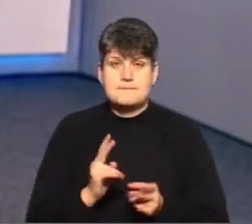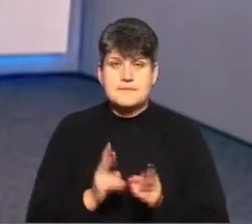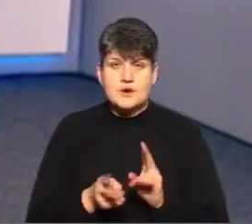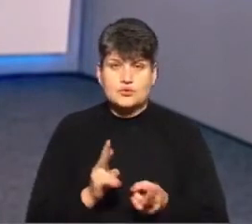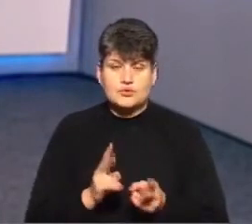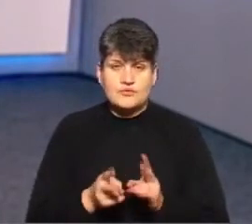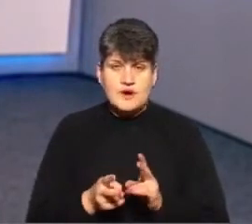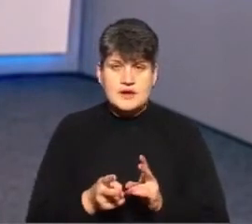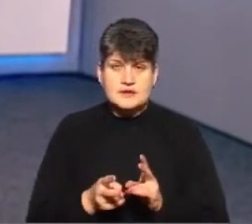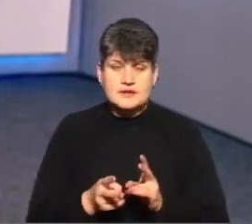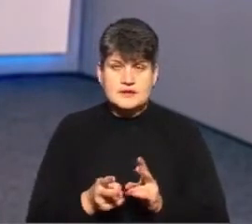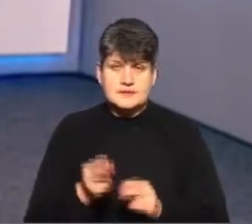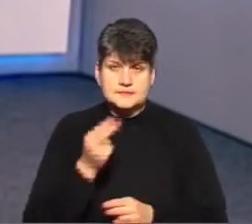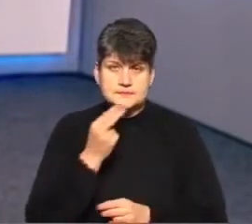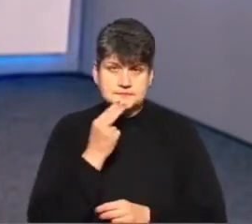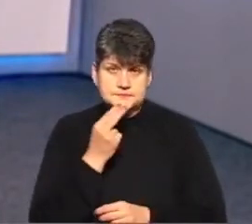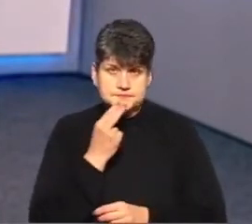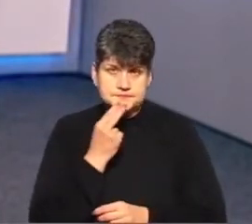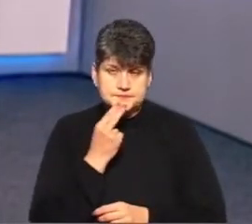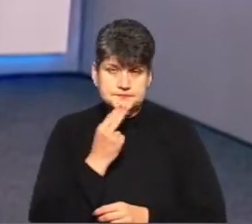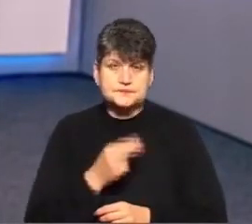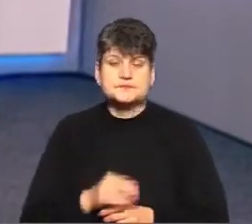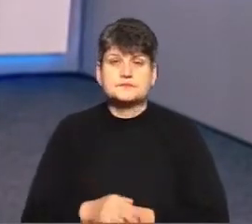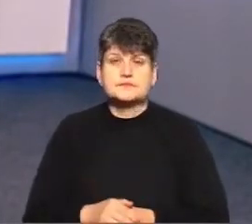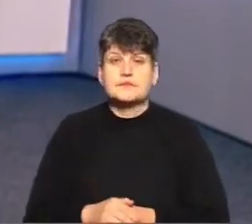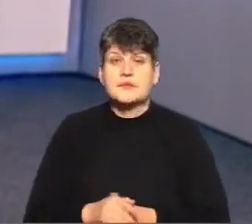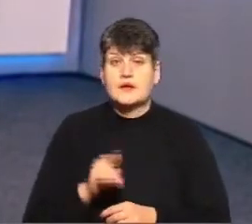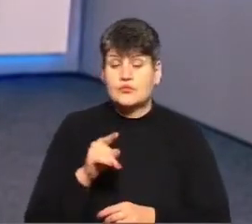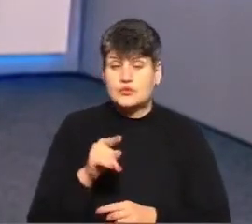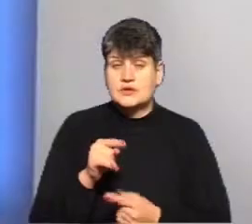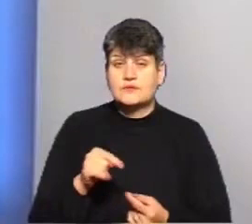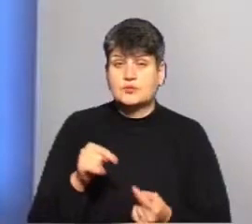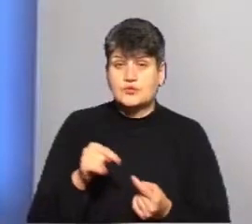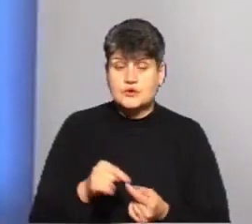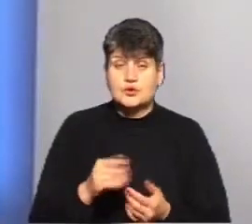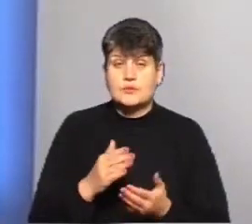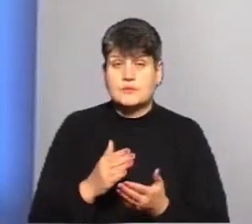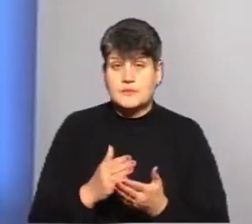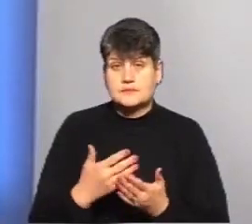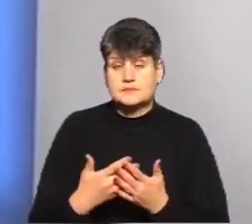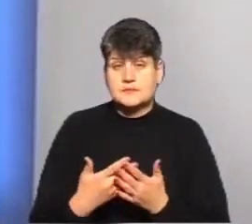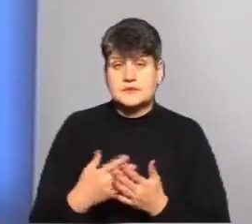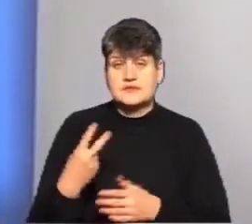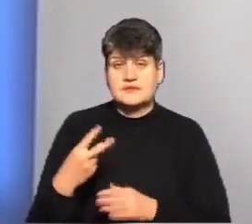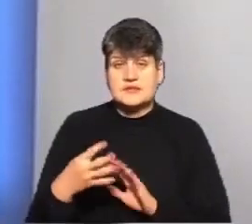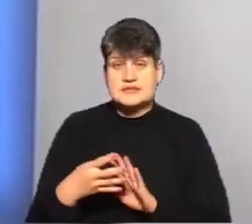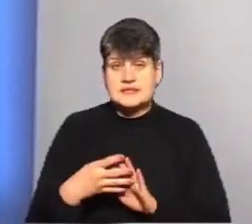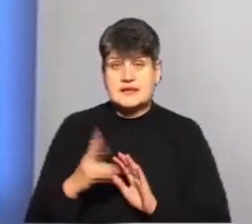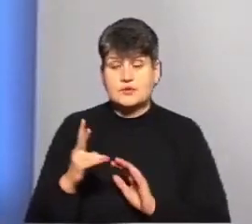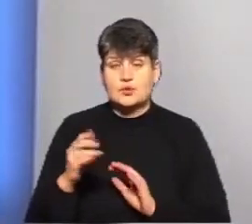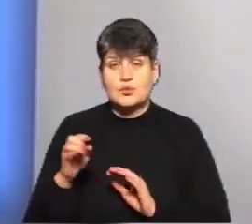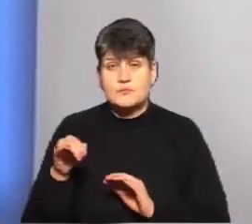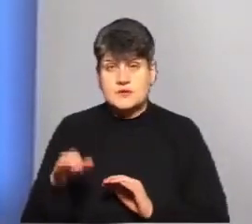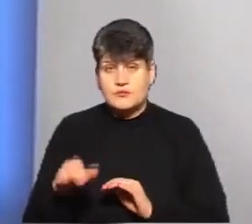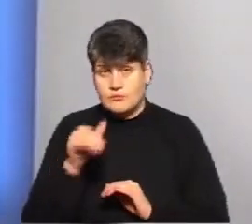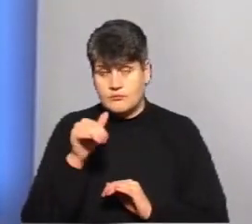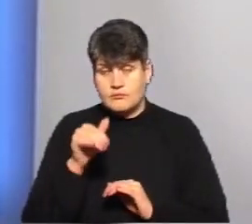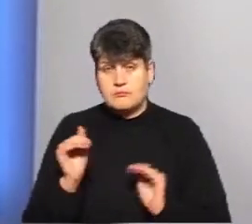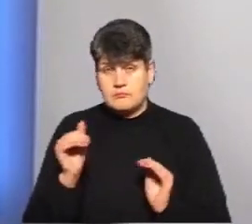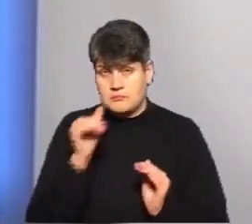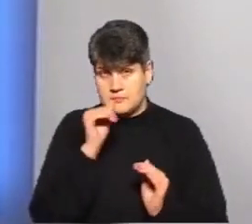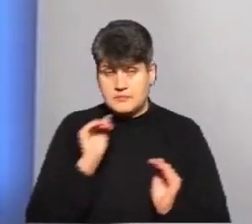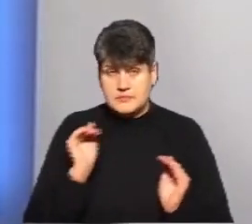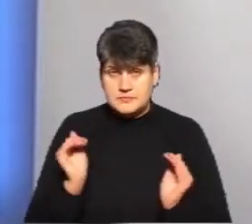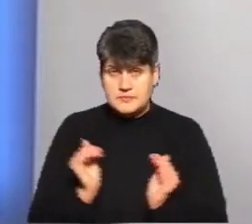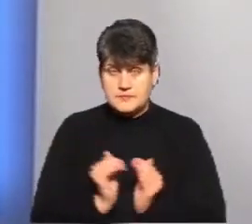для приготування їжі, вони відповідно мають, якщо я не помиляюся, 29 кубів, мінімум 29 кубів